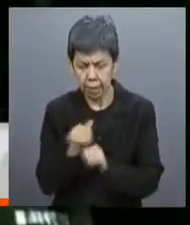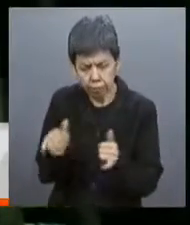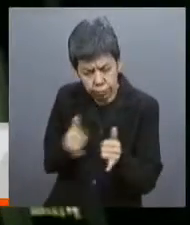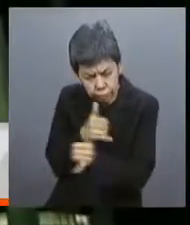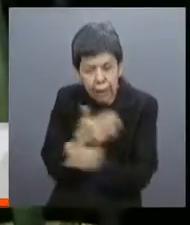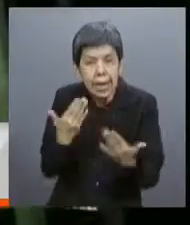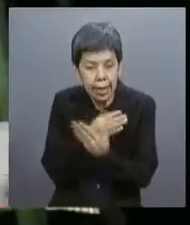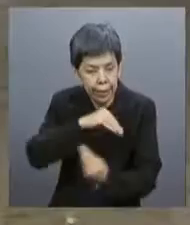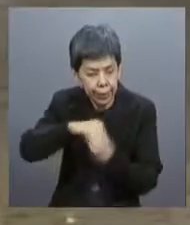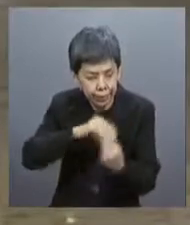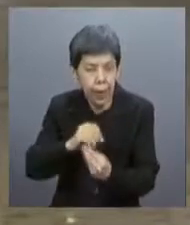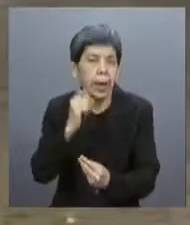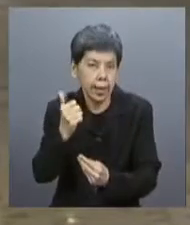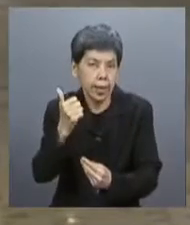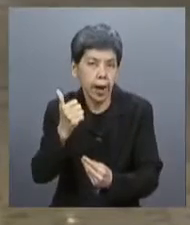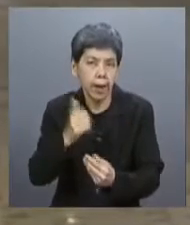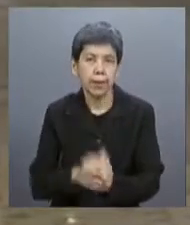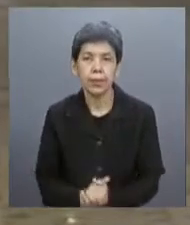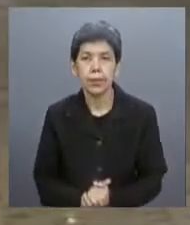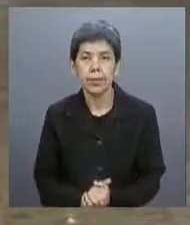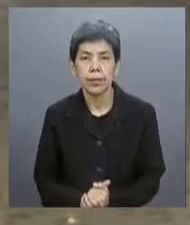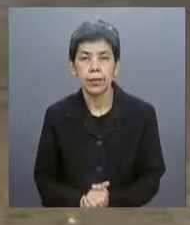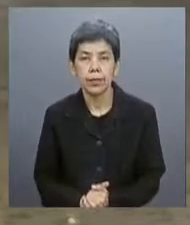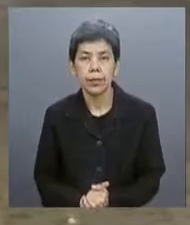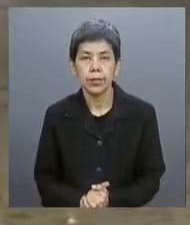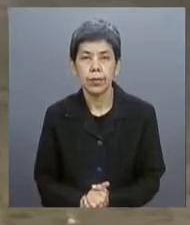นาเศรษฐกิจของประเทศได้เป็นอย่างดีก็ตาม